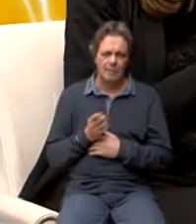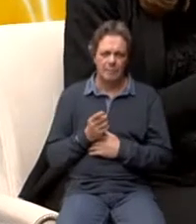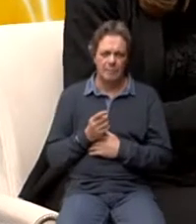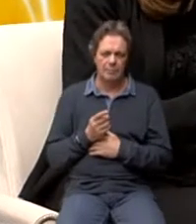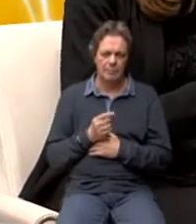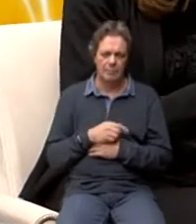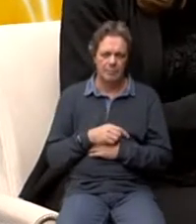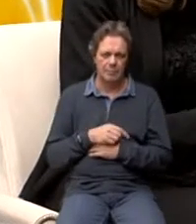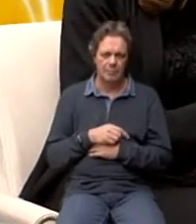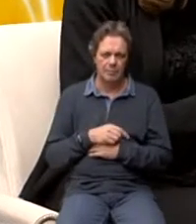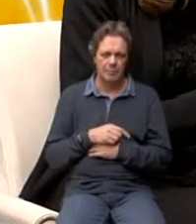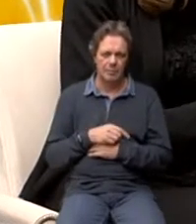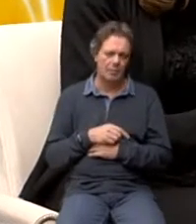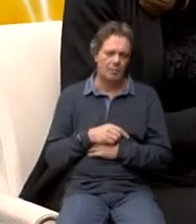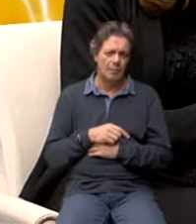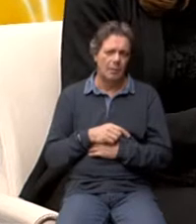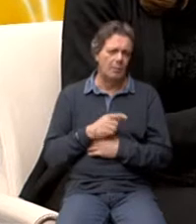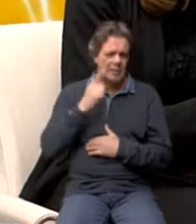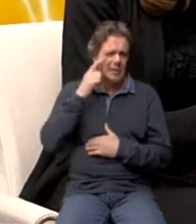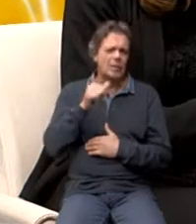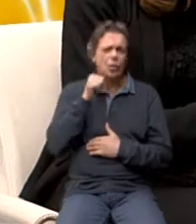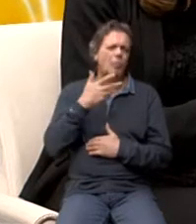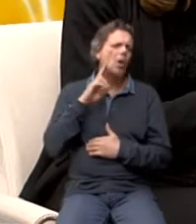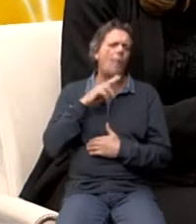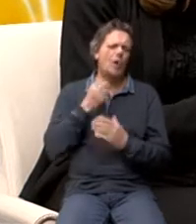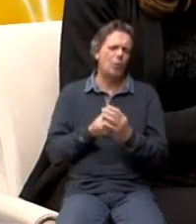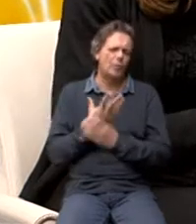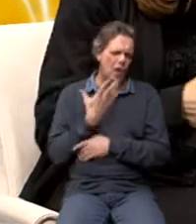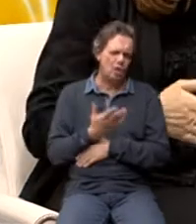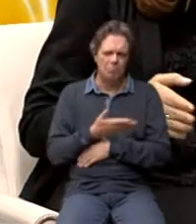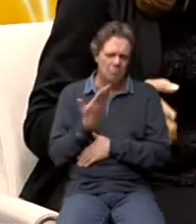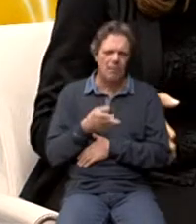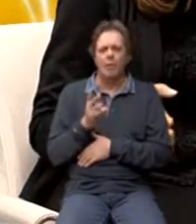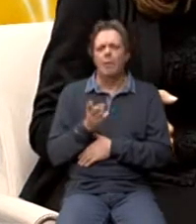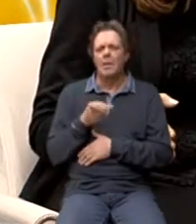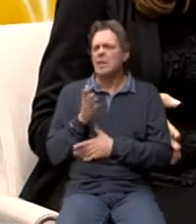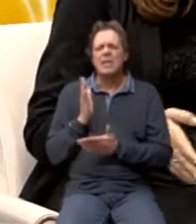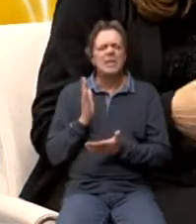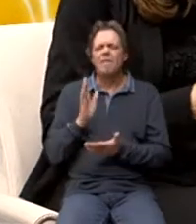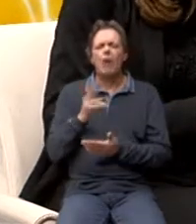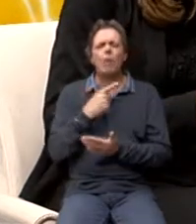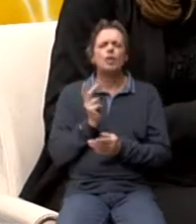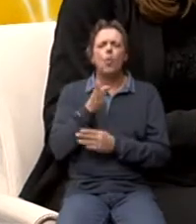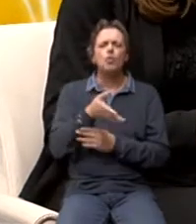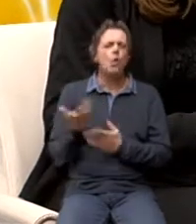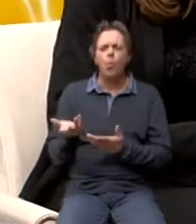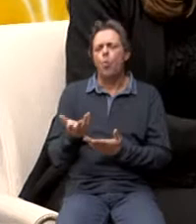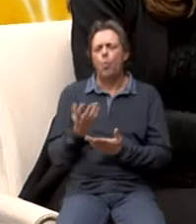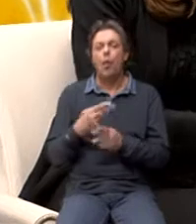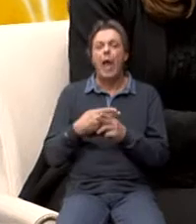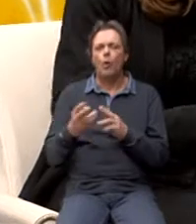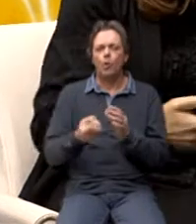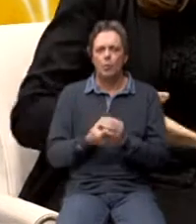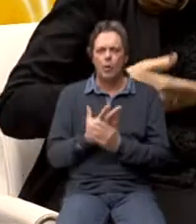smatra se da ste do jučer bili konvencionalni proizvođač. Znači svaki konvencionalni proizvođač može ući u ekološku proizvodnju. Do jučer ste bili konvencionalni